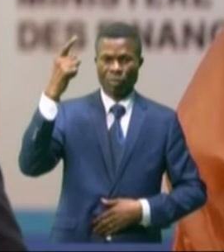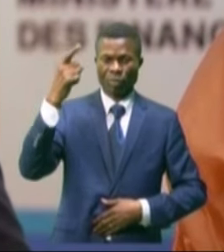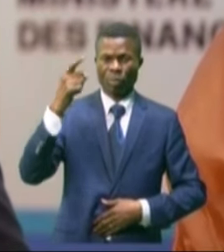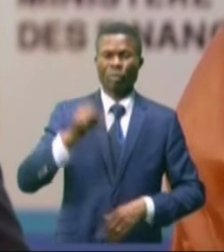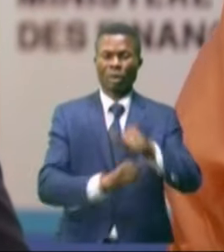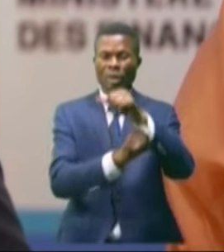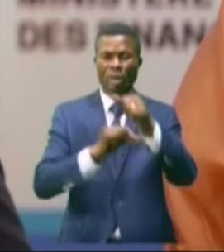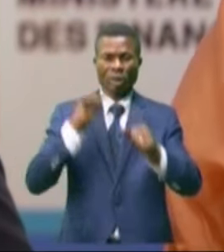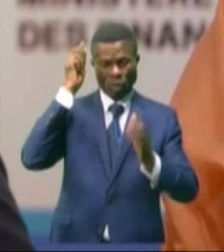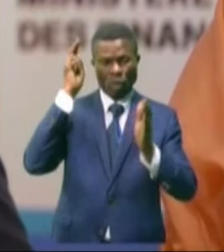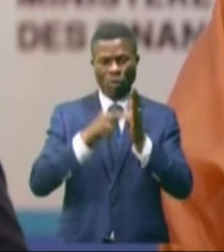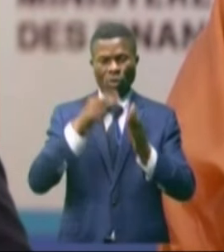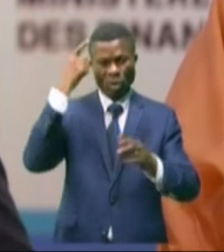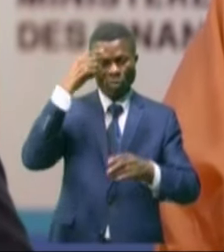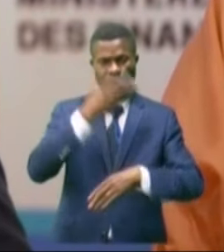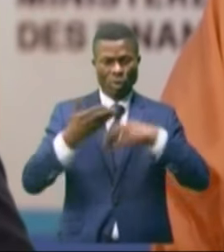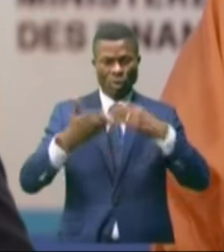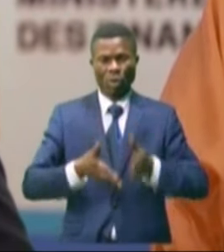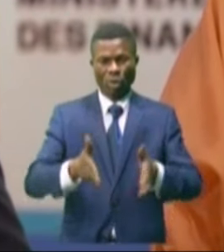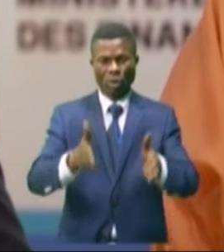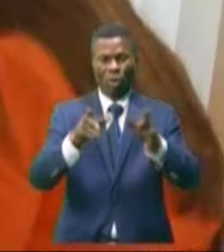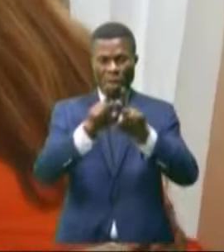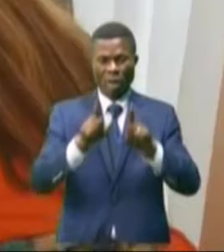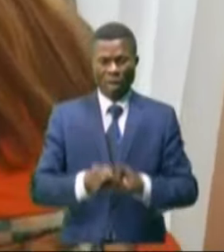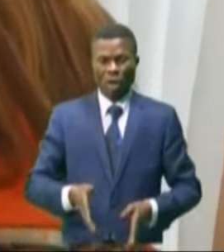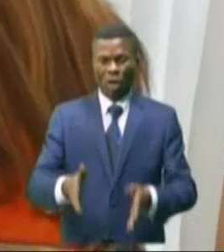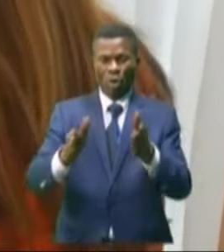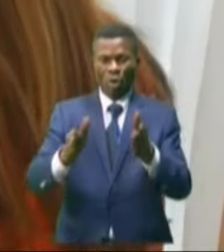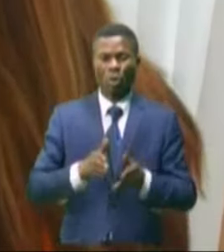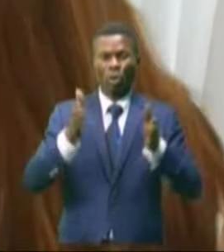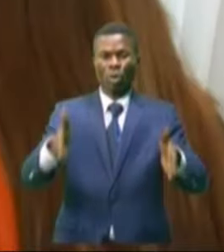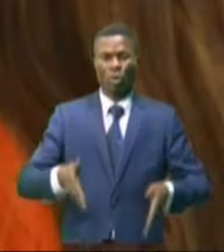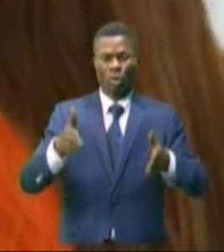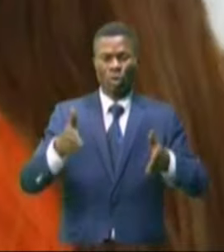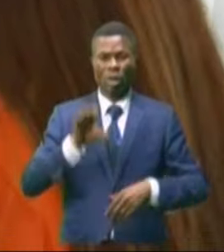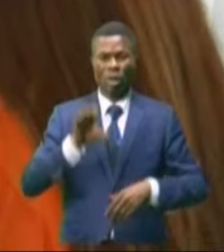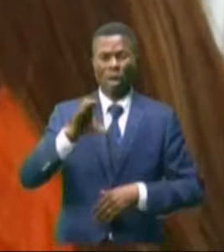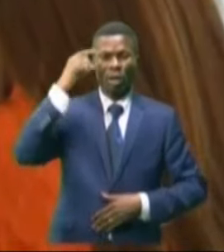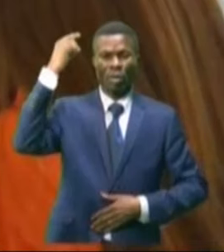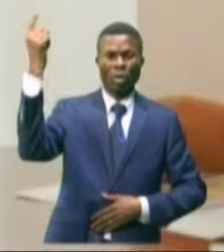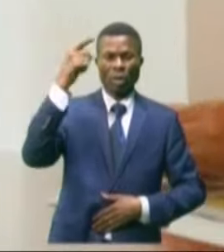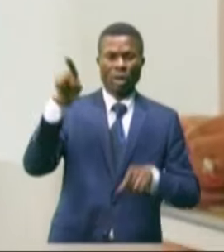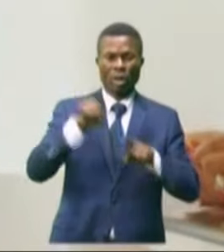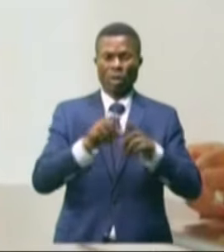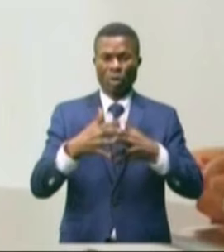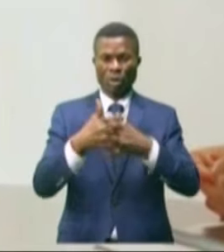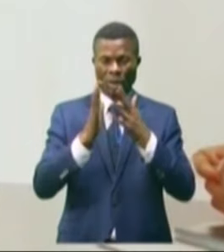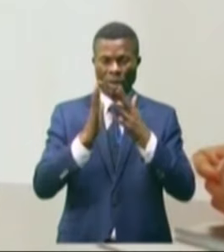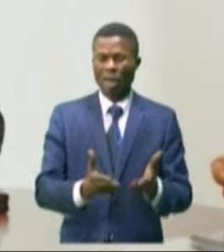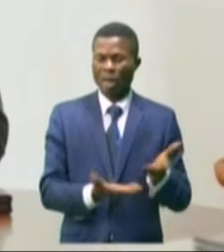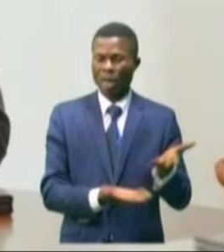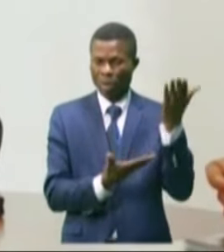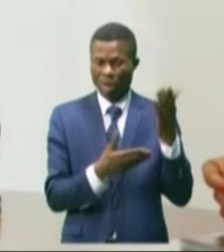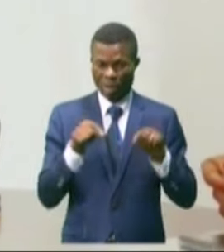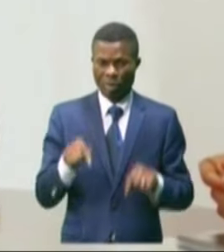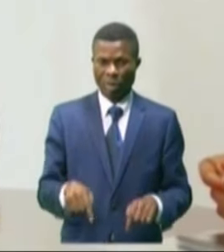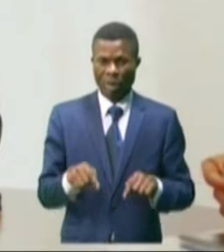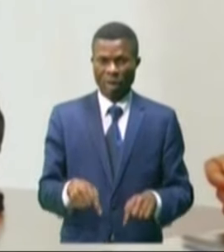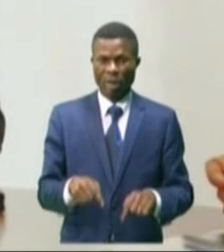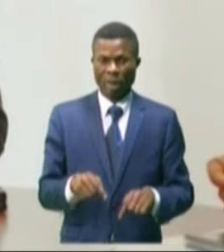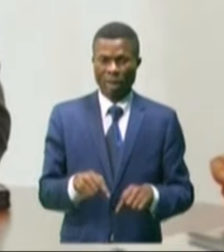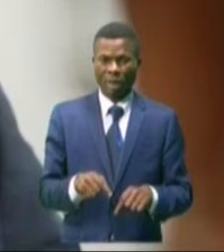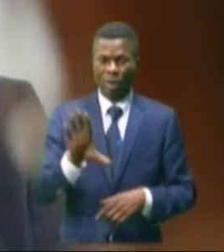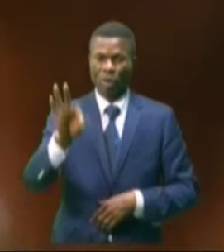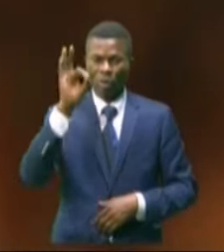la construction des routes et des autoroutes. La Banque mondiale, en tant que partenaire stratégique actuel, a ciblé